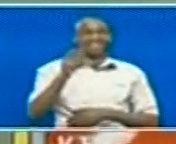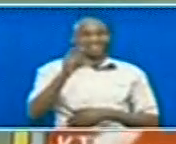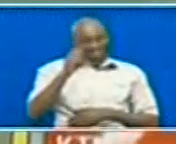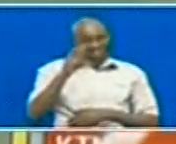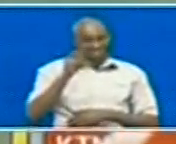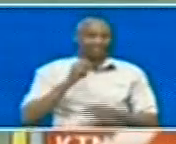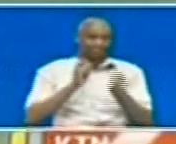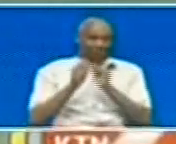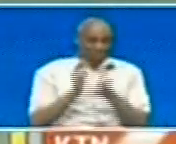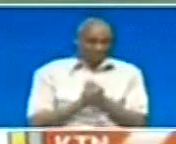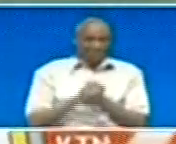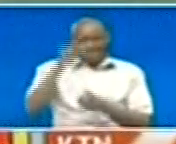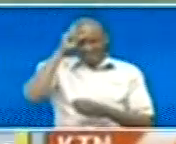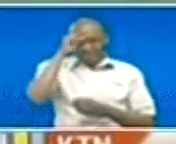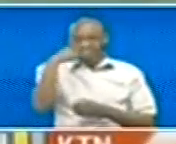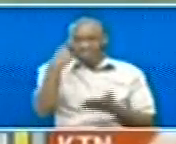Serikali imetangaza kwamba